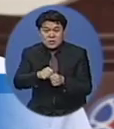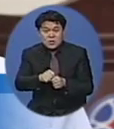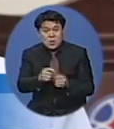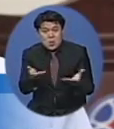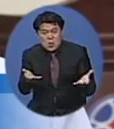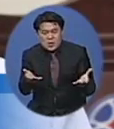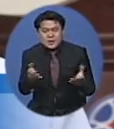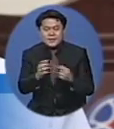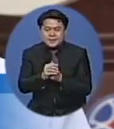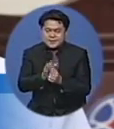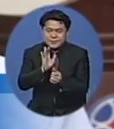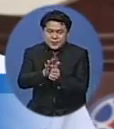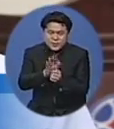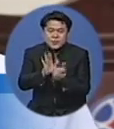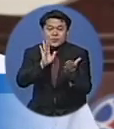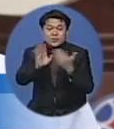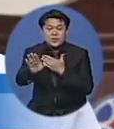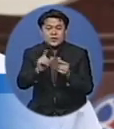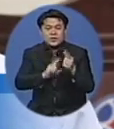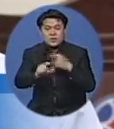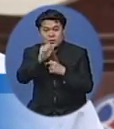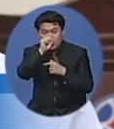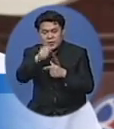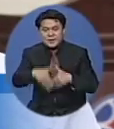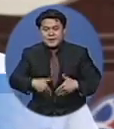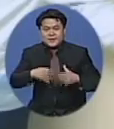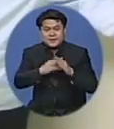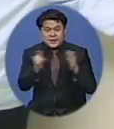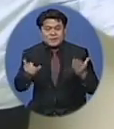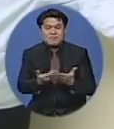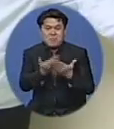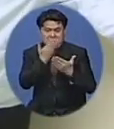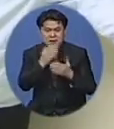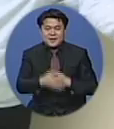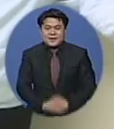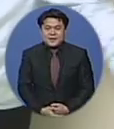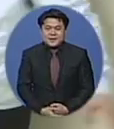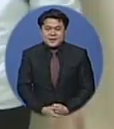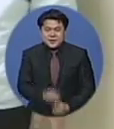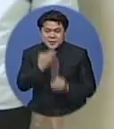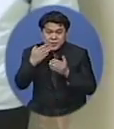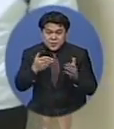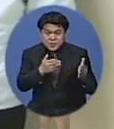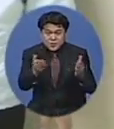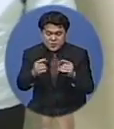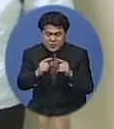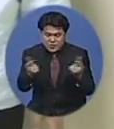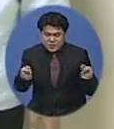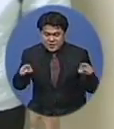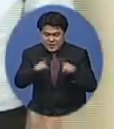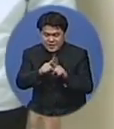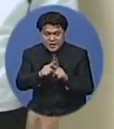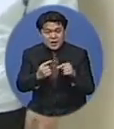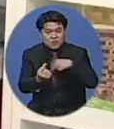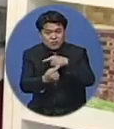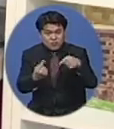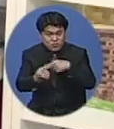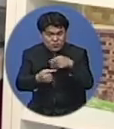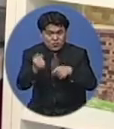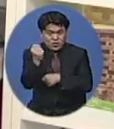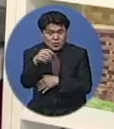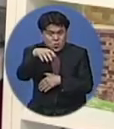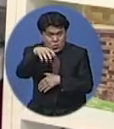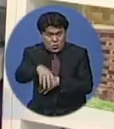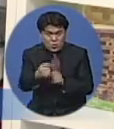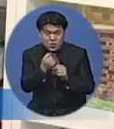가족으로 더 따뜻한 가족으로 커나갈 수 있다고 생각합니다. 경기도는 공동체 활성화의 거점이 될 작은